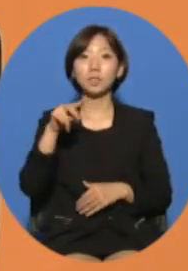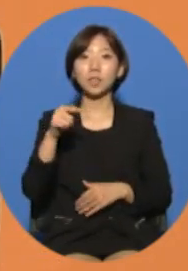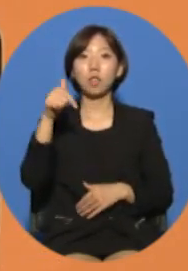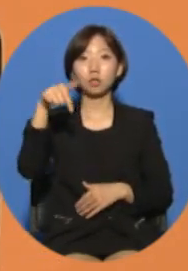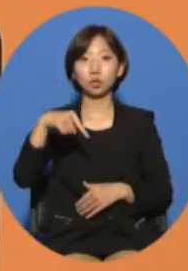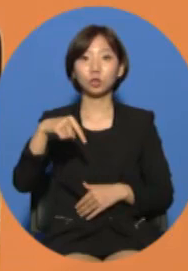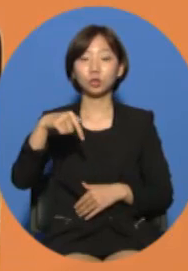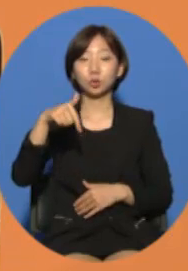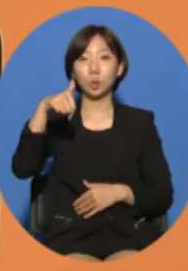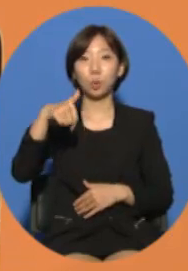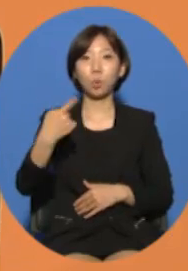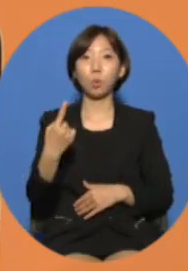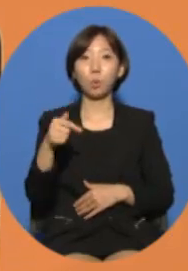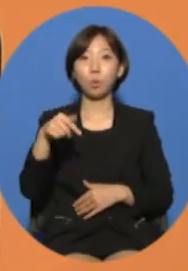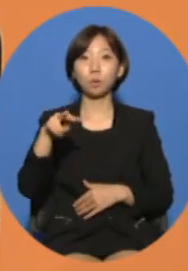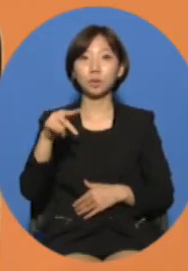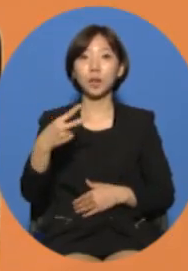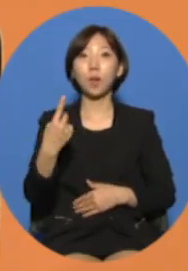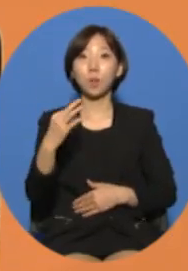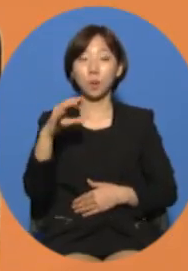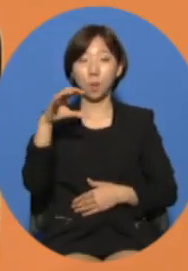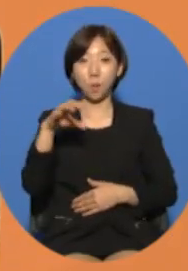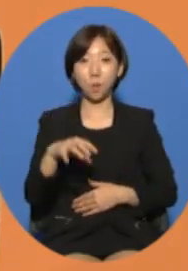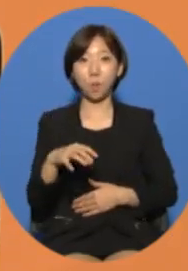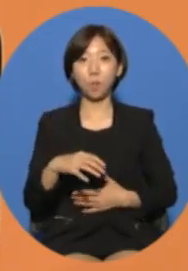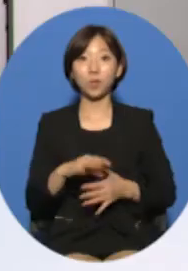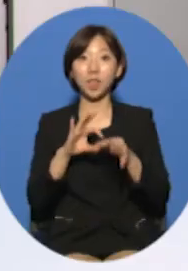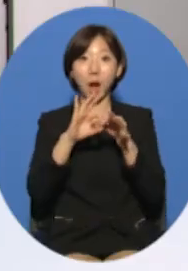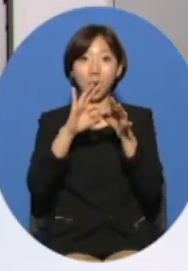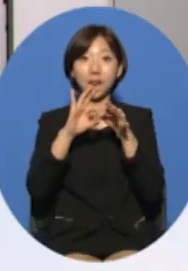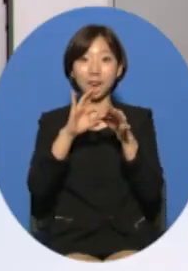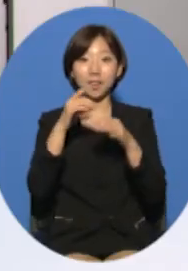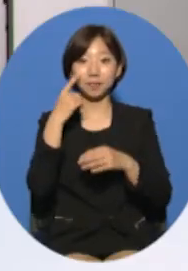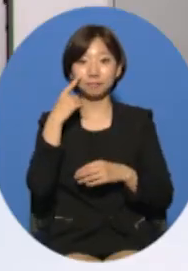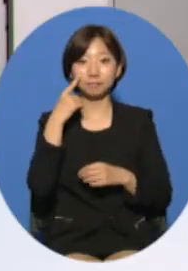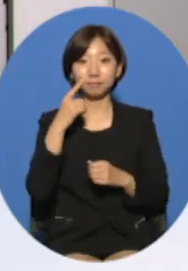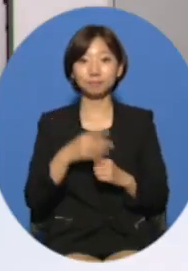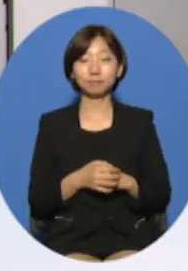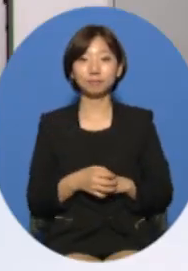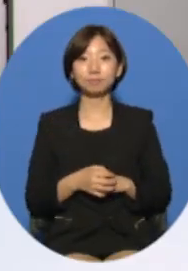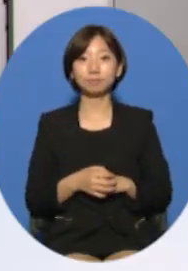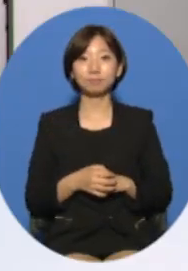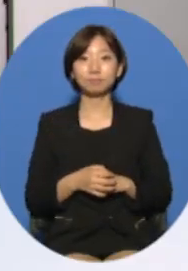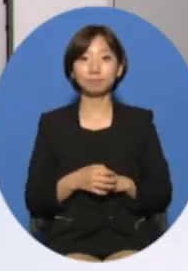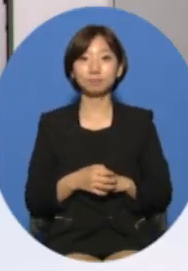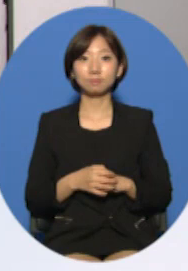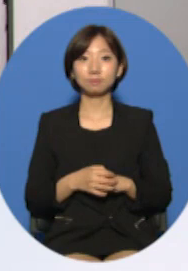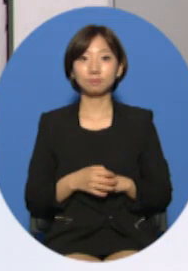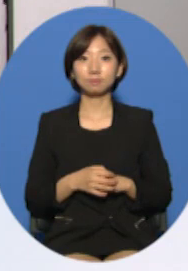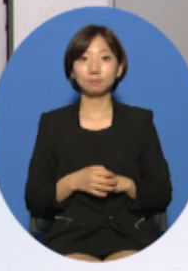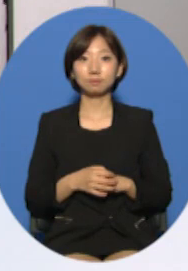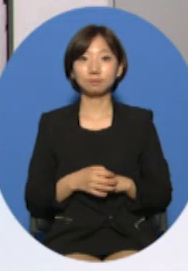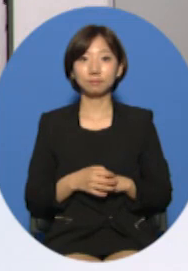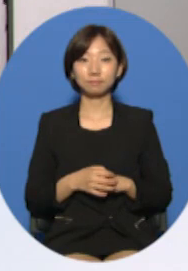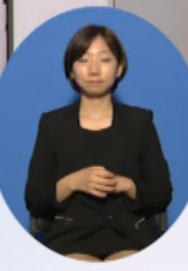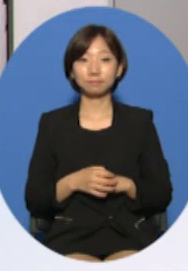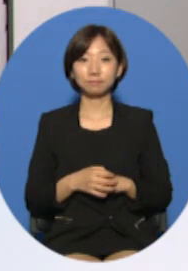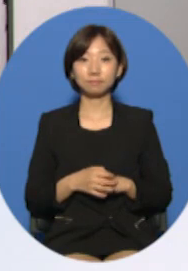곡선동 제6투표소에 나가 있는 노윤주 리포터 불러보겠습니다. 노윤주 리포터.